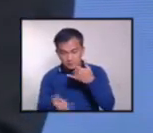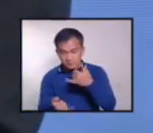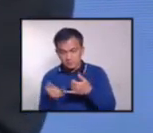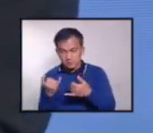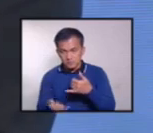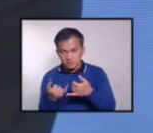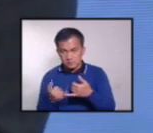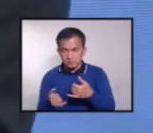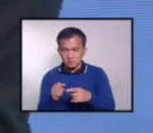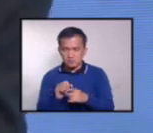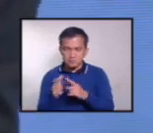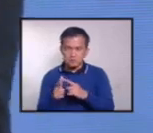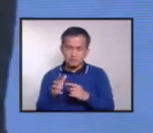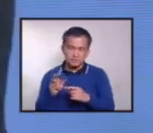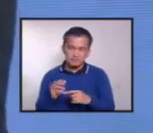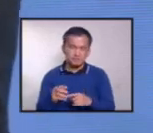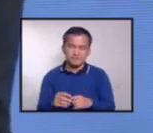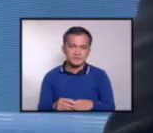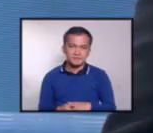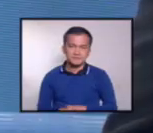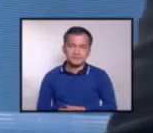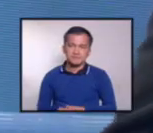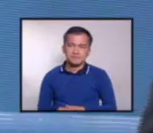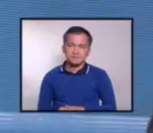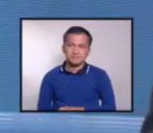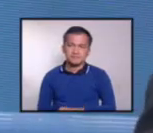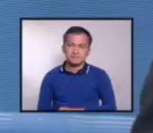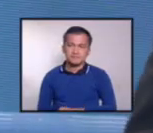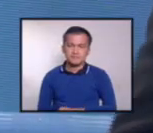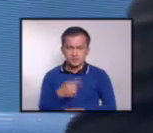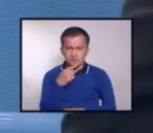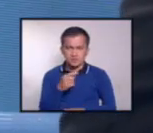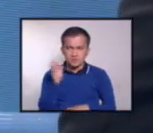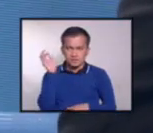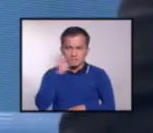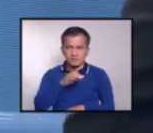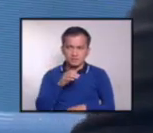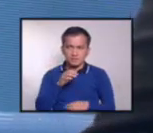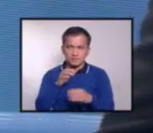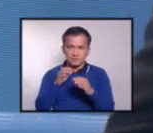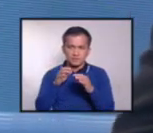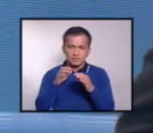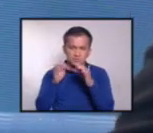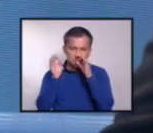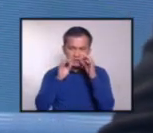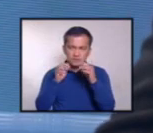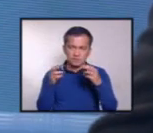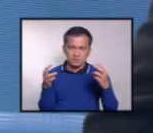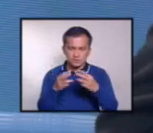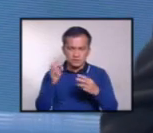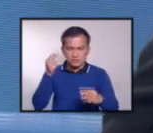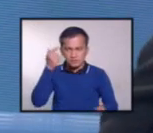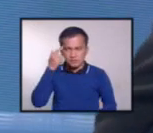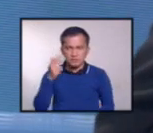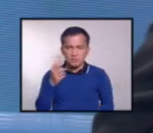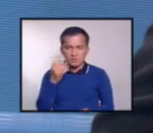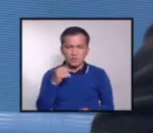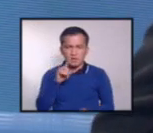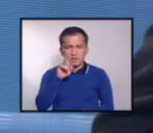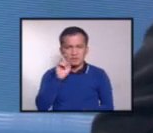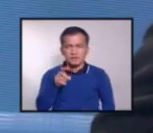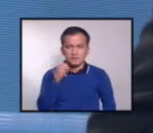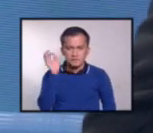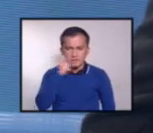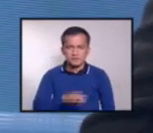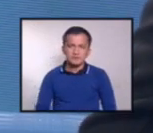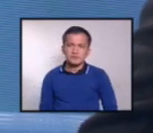mean socialism. All right. Ngayon, tinawag mo rin na fake ang drug war ng gobyerno. Bakit naman